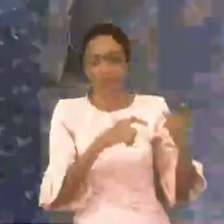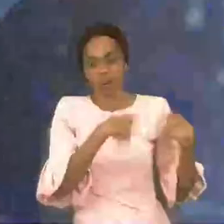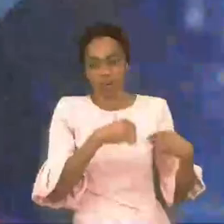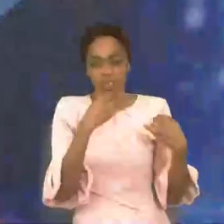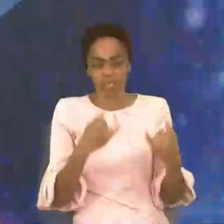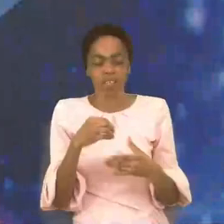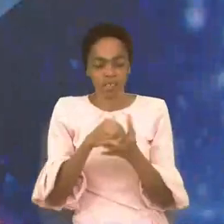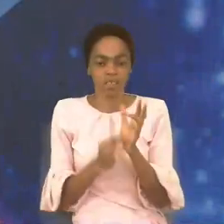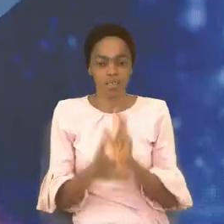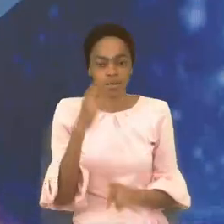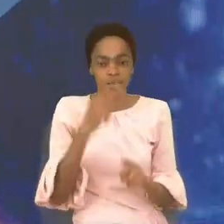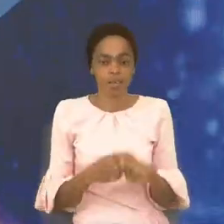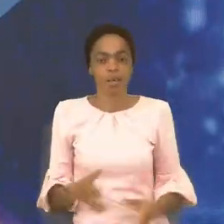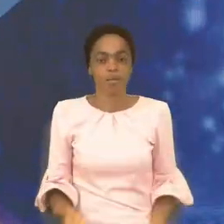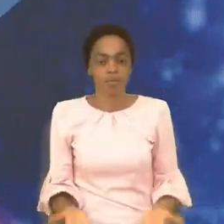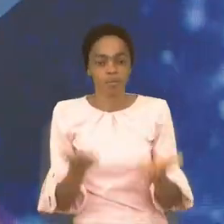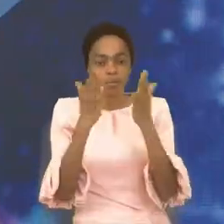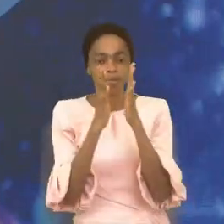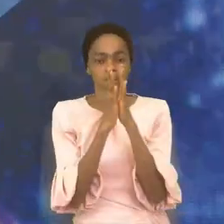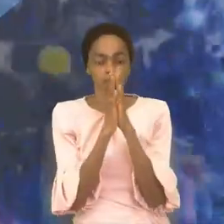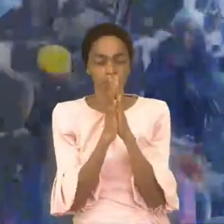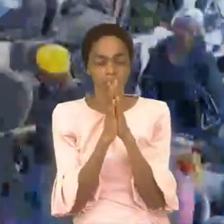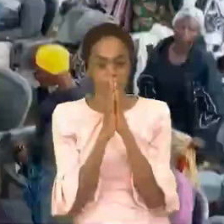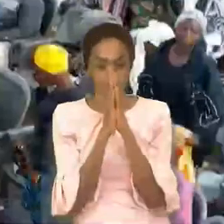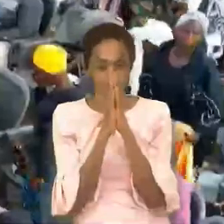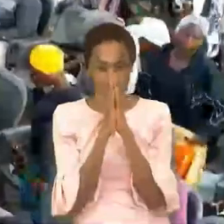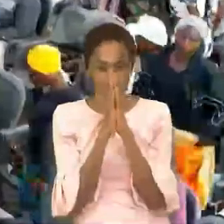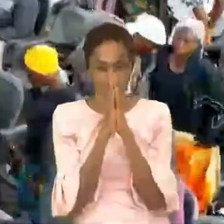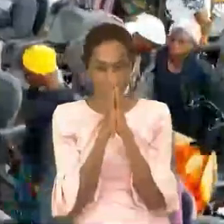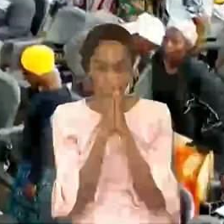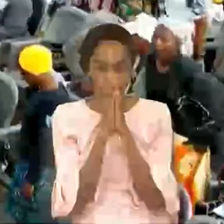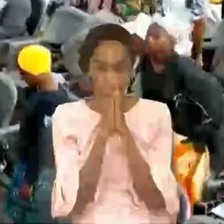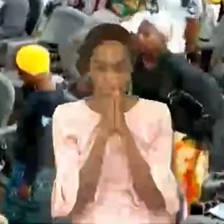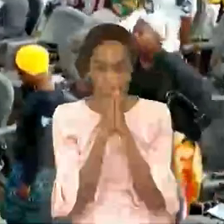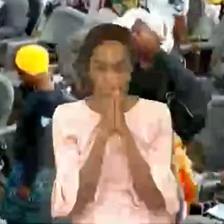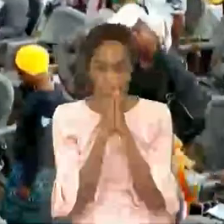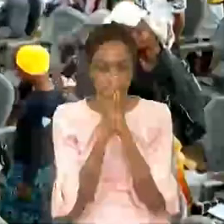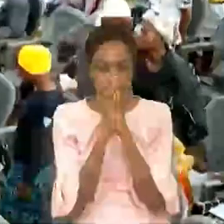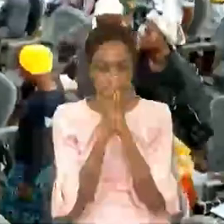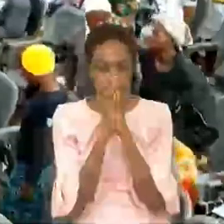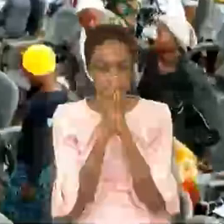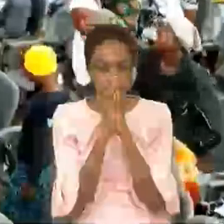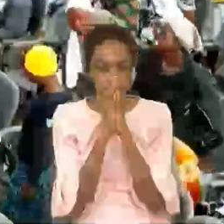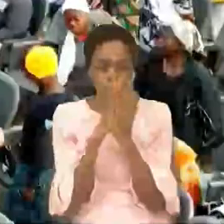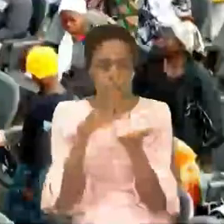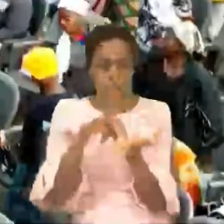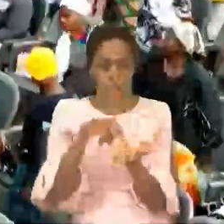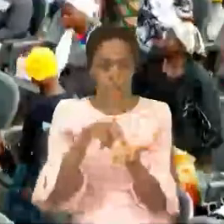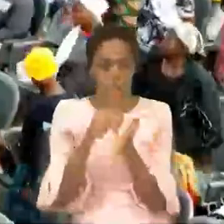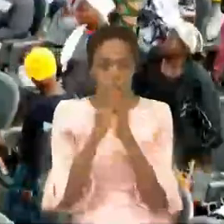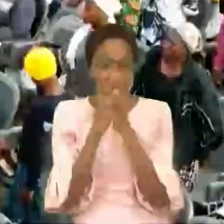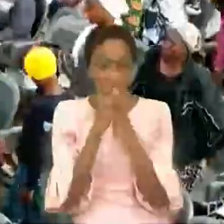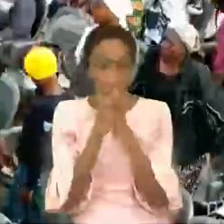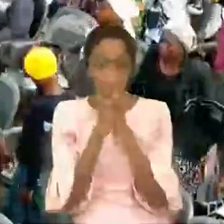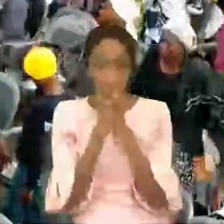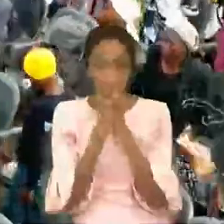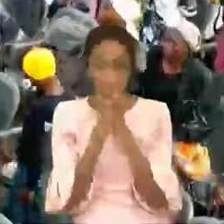maintenant. Levons-nous maintenant et parlons à Dieu dans la prière. Tournons-nous debout maintenant pour